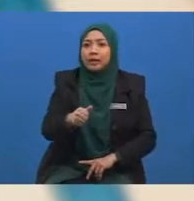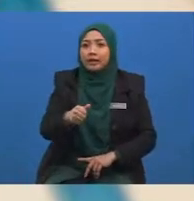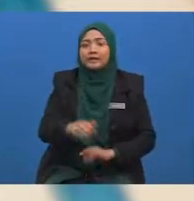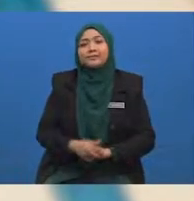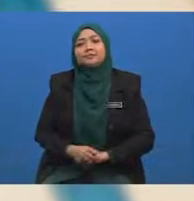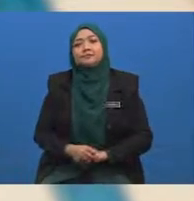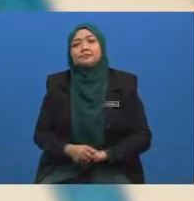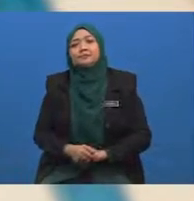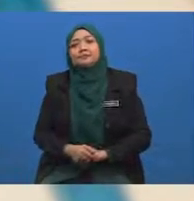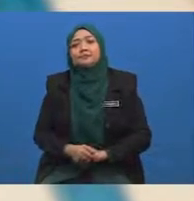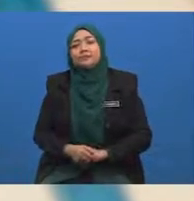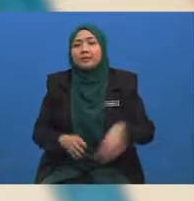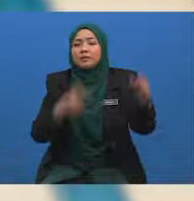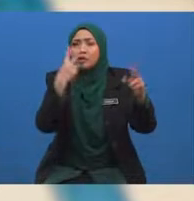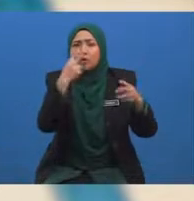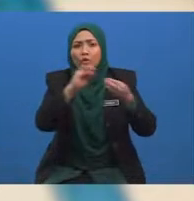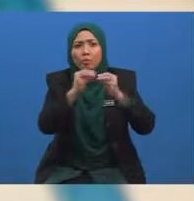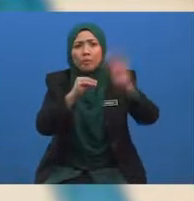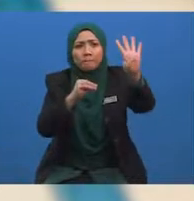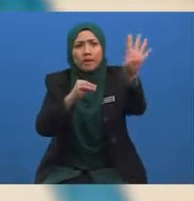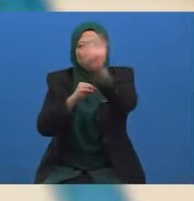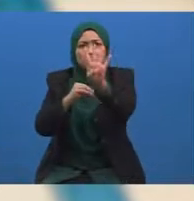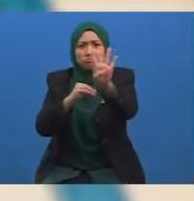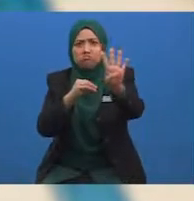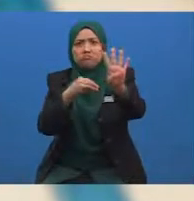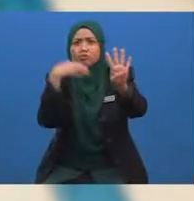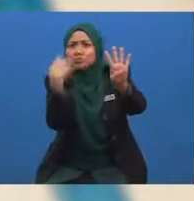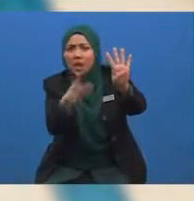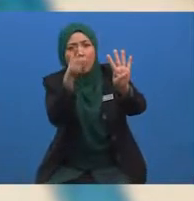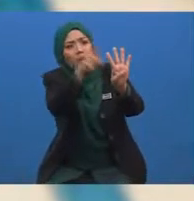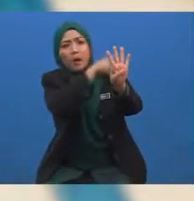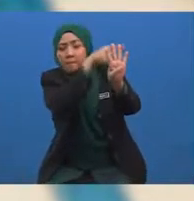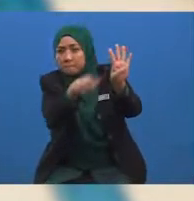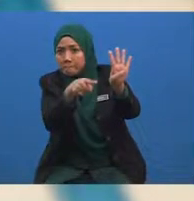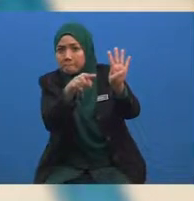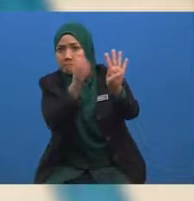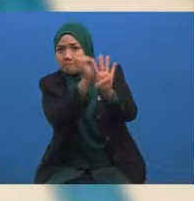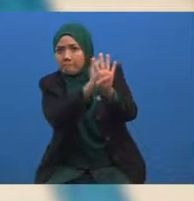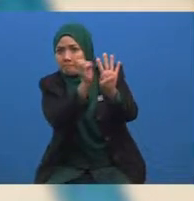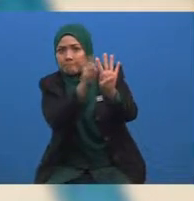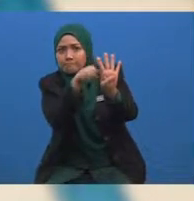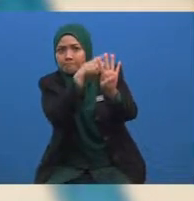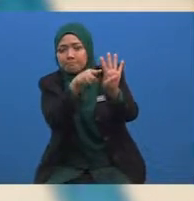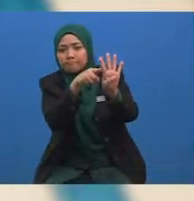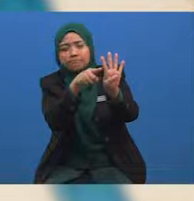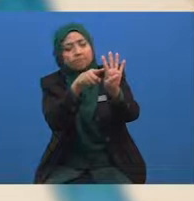4 kita dah pangkah sebentar tadi kerana ia adalah nombor genap.